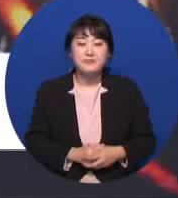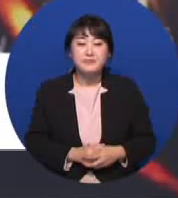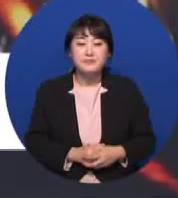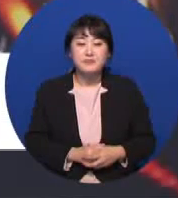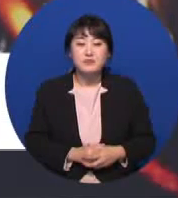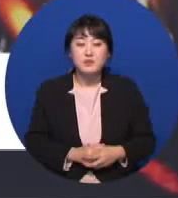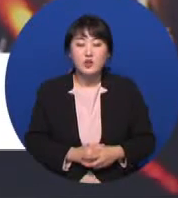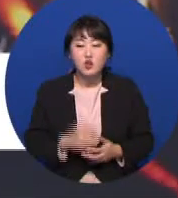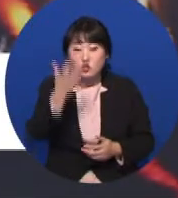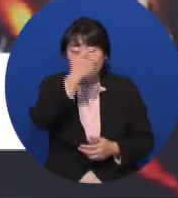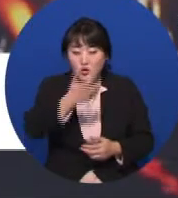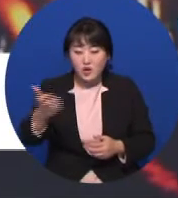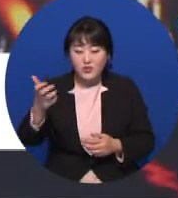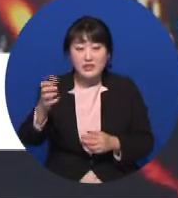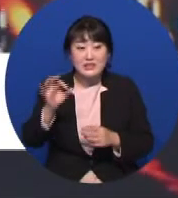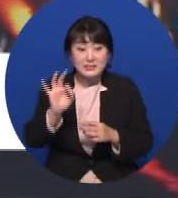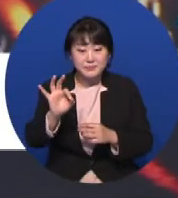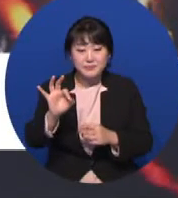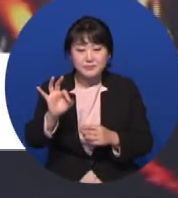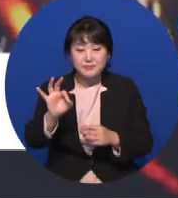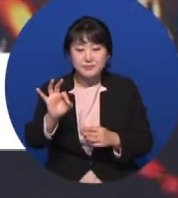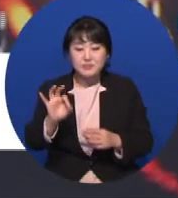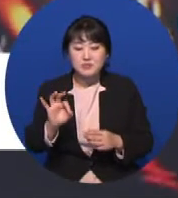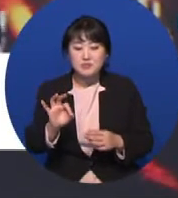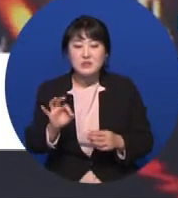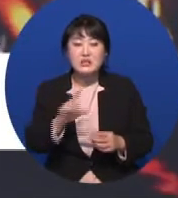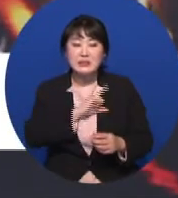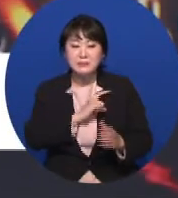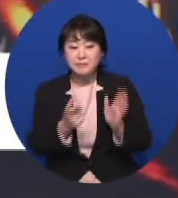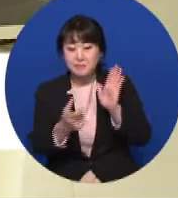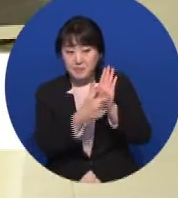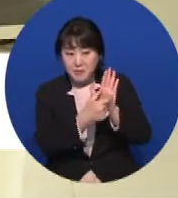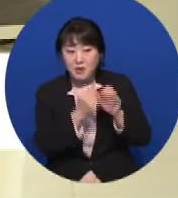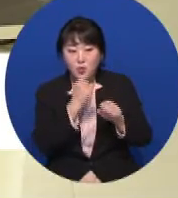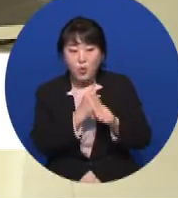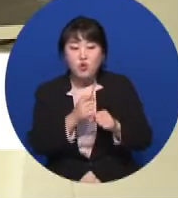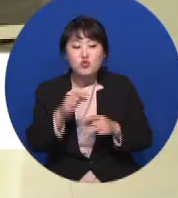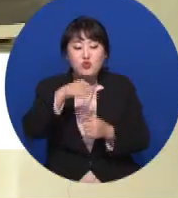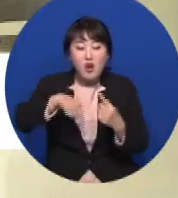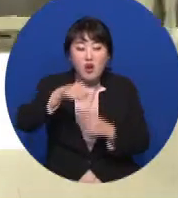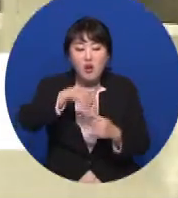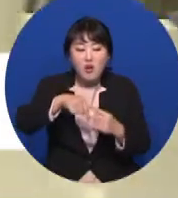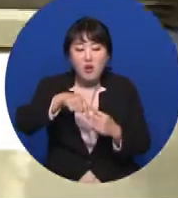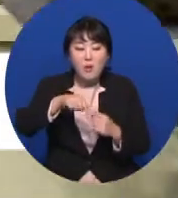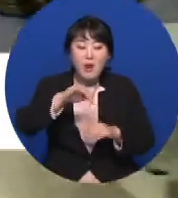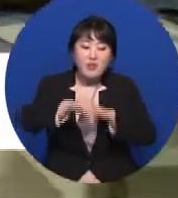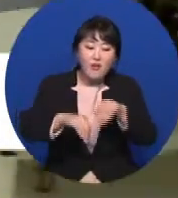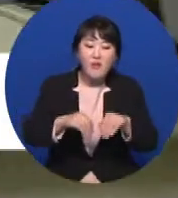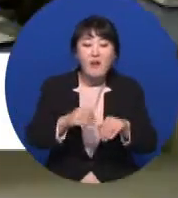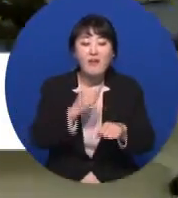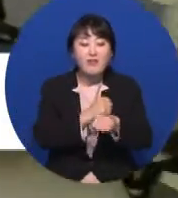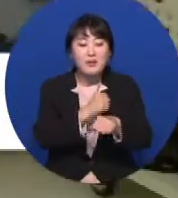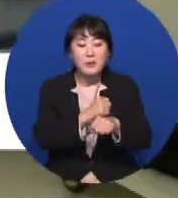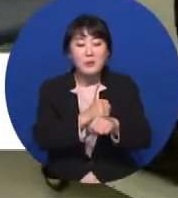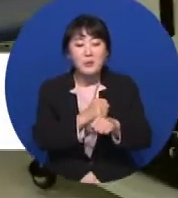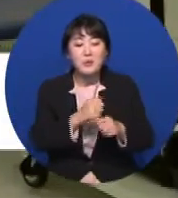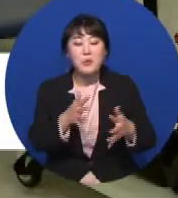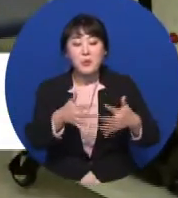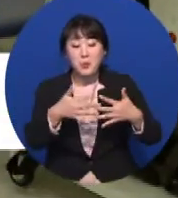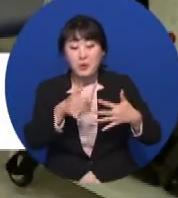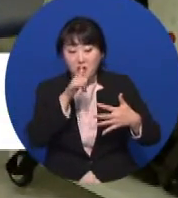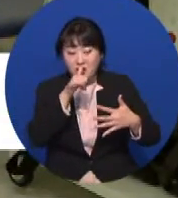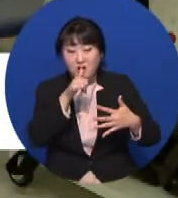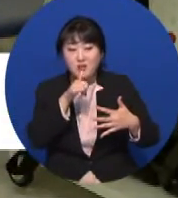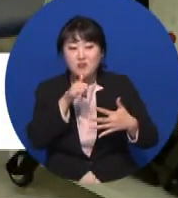후원금을 낸 기업 이름을 명칭의 넣거나 후원기업 이 운영에도 관여하기 로 해박한 사실이 뒤늦게 드러나 논란을